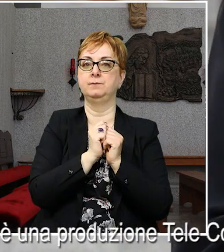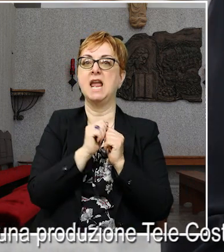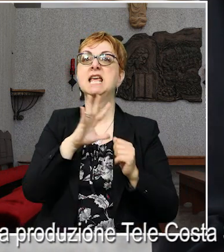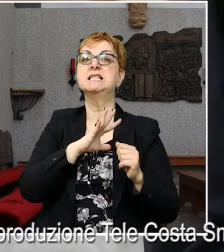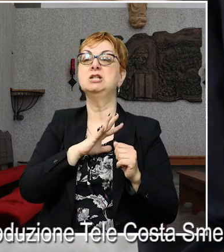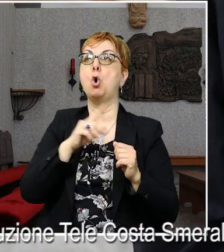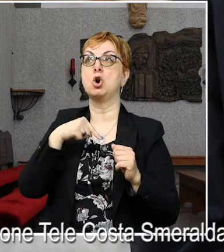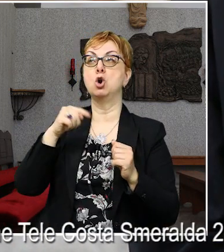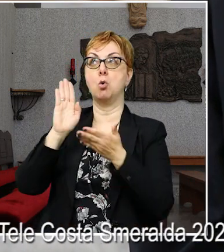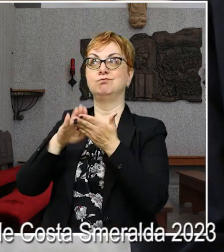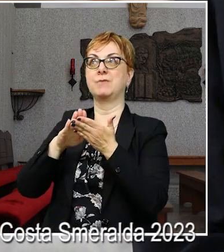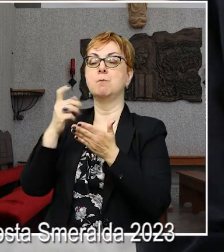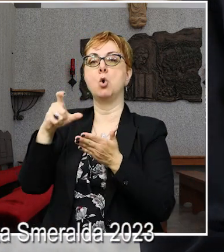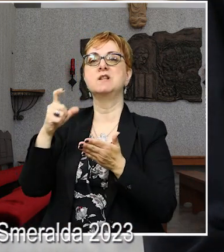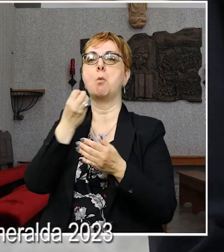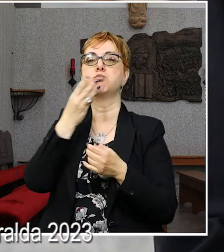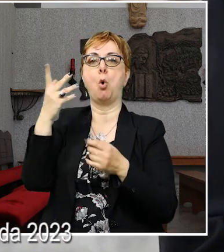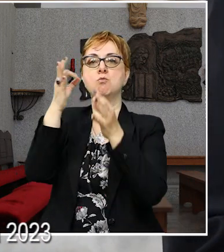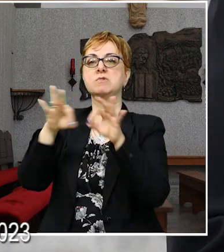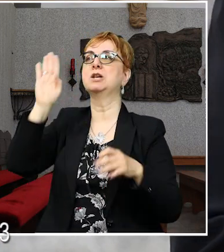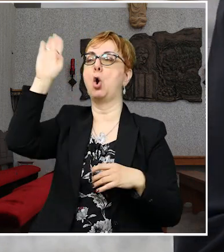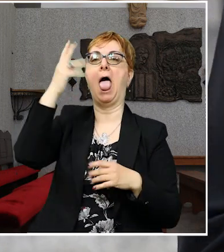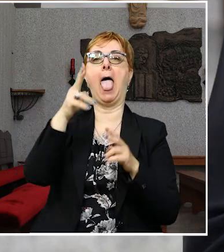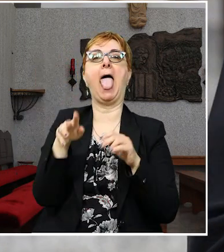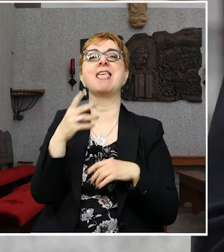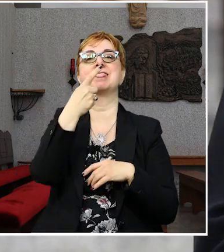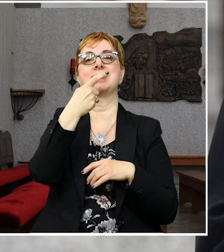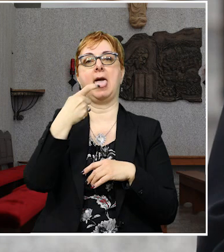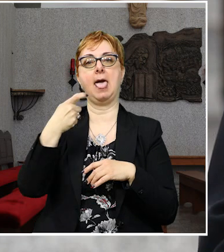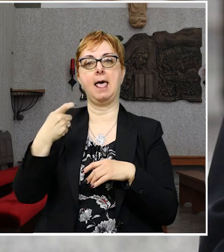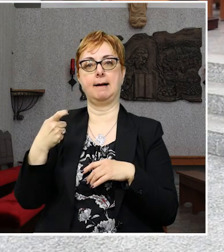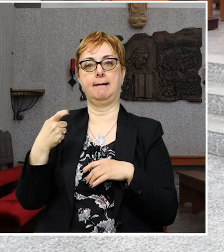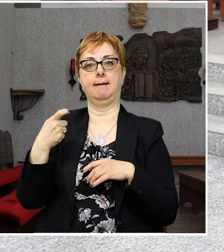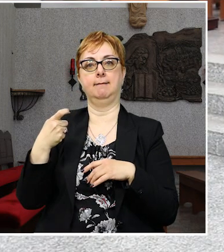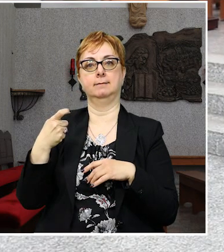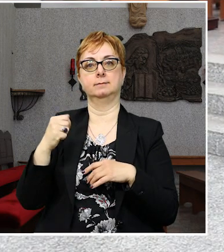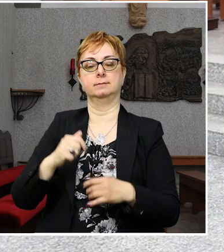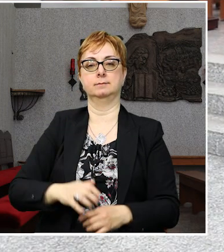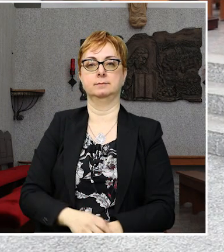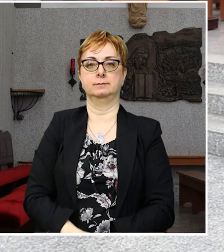Lodiamo il Signore perché è buono, eterna è la sua misericordia.